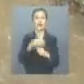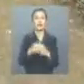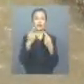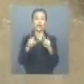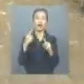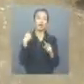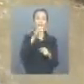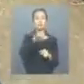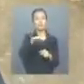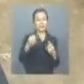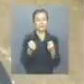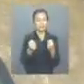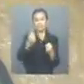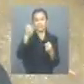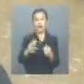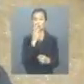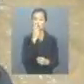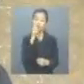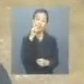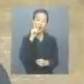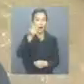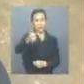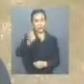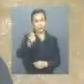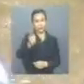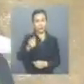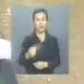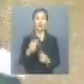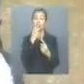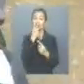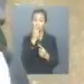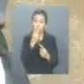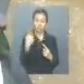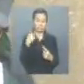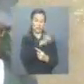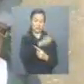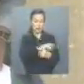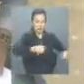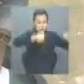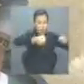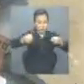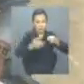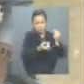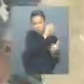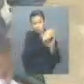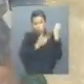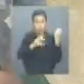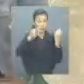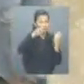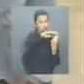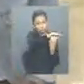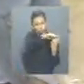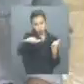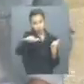การณ์น้ำหลังจากนี้นะคะว่าระดับน้ำจากการรื้อแนวกระสอบทรายจะเข้ามาสมทบที่บริเวณนี้เพิ่มเติมหรือไม่ค่ะนอกจ